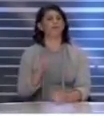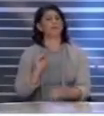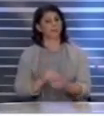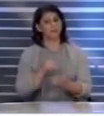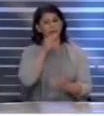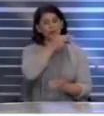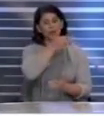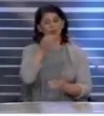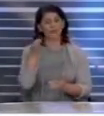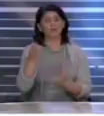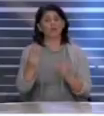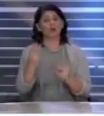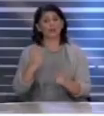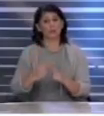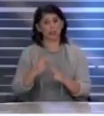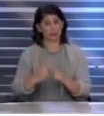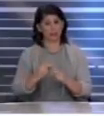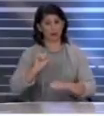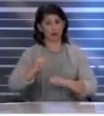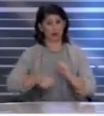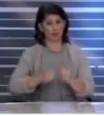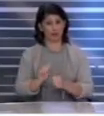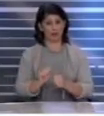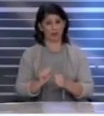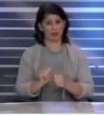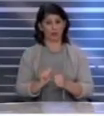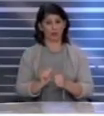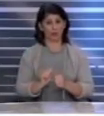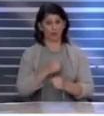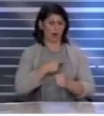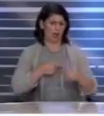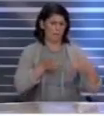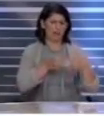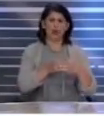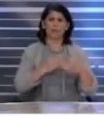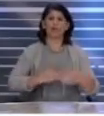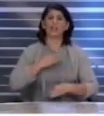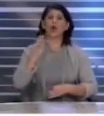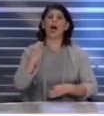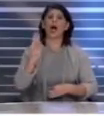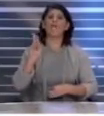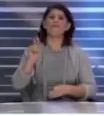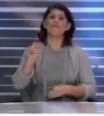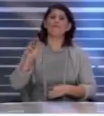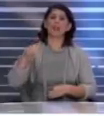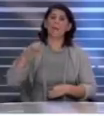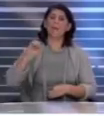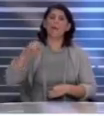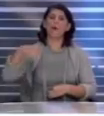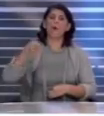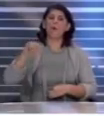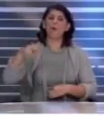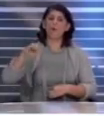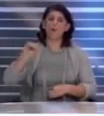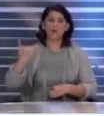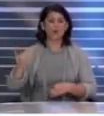την σημαντική προσπάθεια του Επιτρόπου κ. Αβραμόπουλου στην διαχείριση μιας πολιτικής αποτελεσματικής και αλληλέγγυας στο τομέα